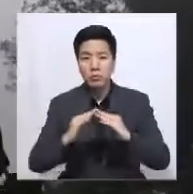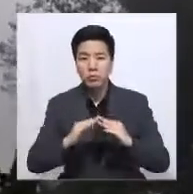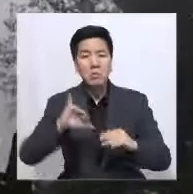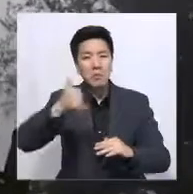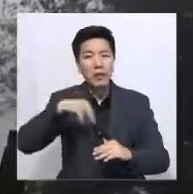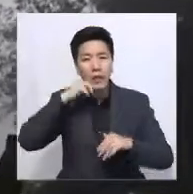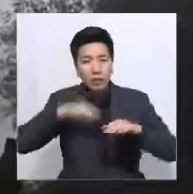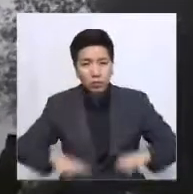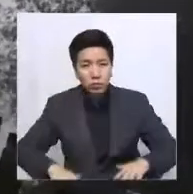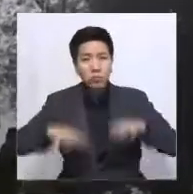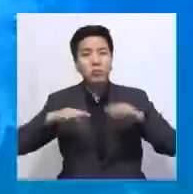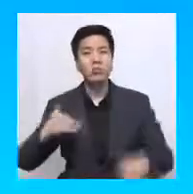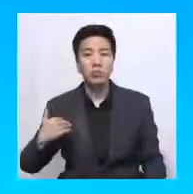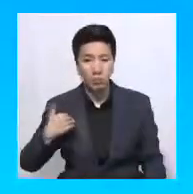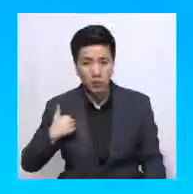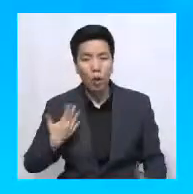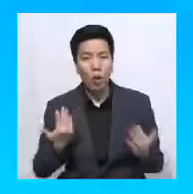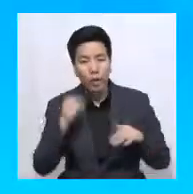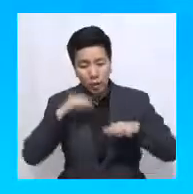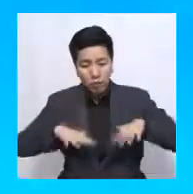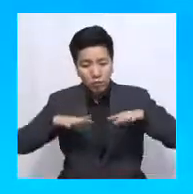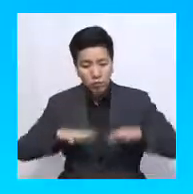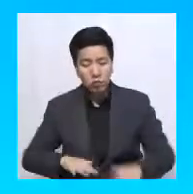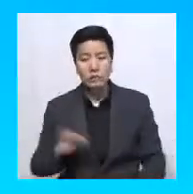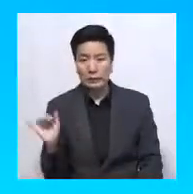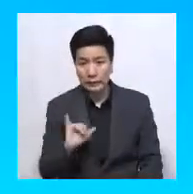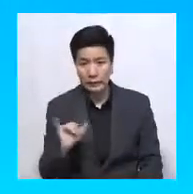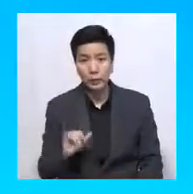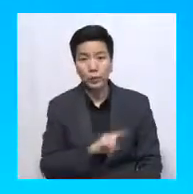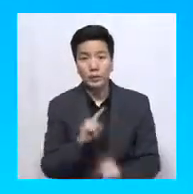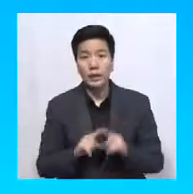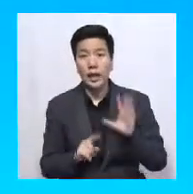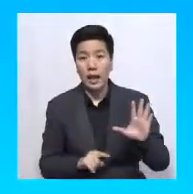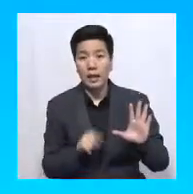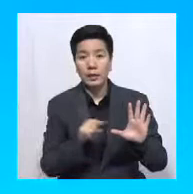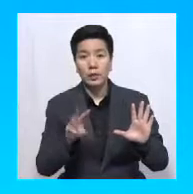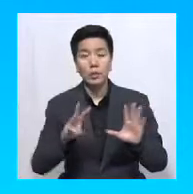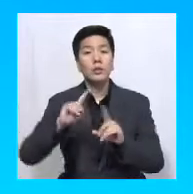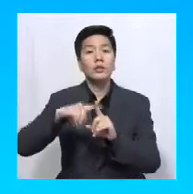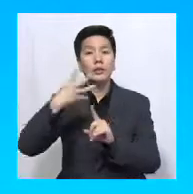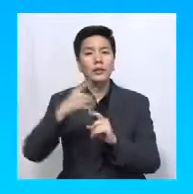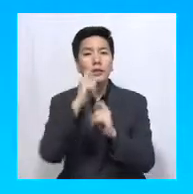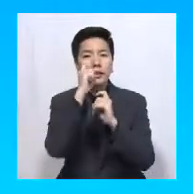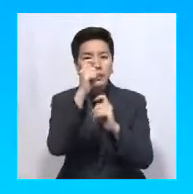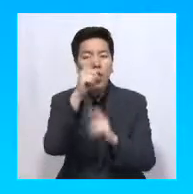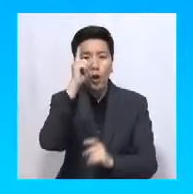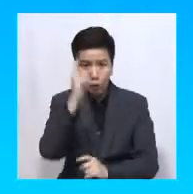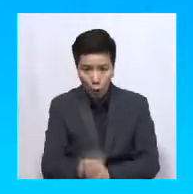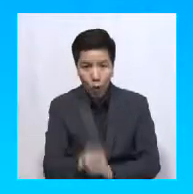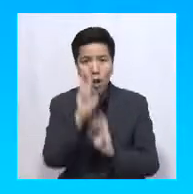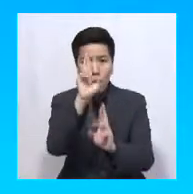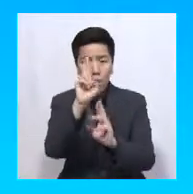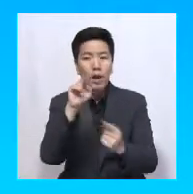นะครับก็อาจจะทำให้เกิดน้ำท่วมขังรอระบายได้ครับส่วนวันที่5ถึง6เมษายนนะครับก็มีพื้นที่เสี่ยงภัยต้องเฝ้า